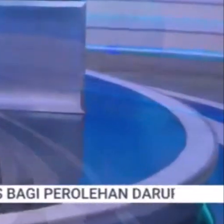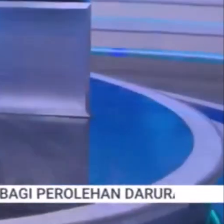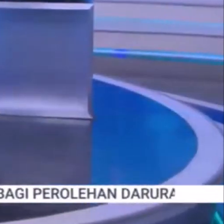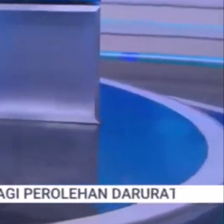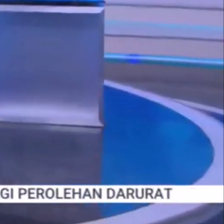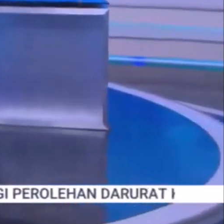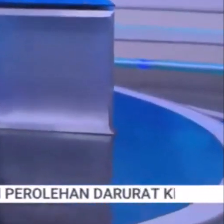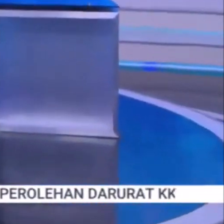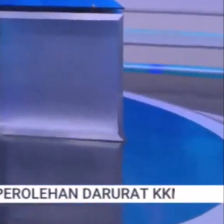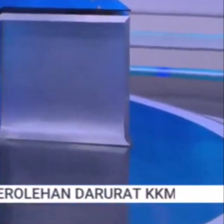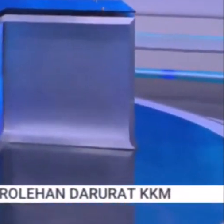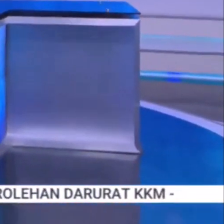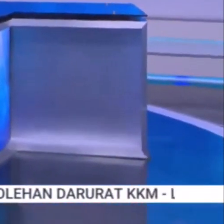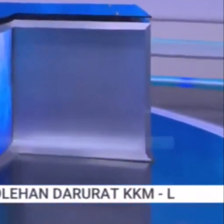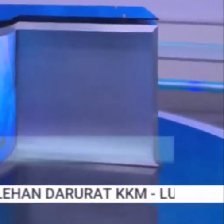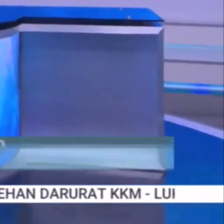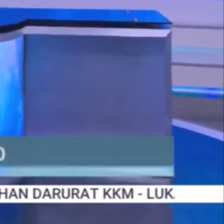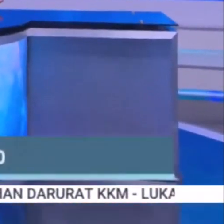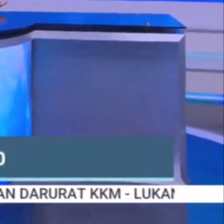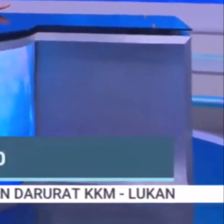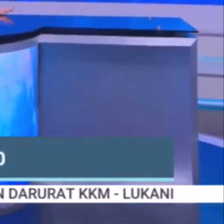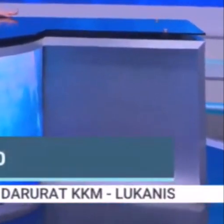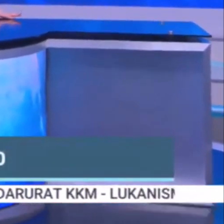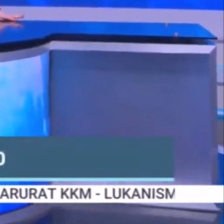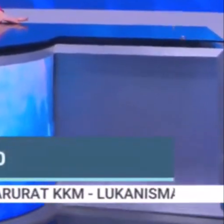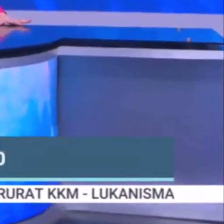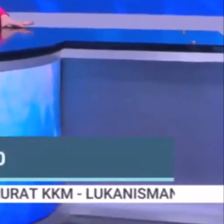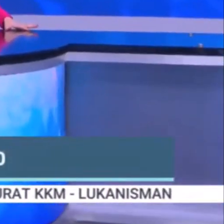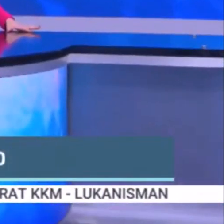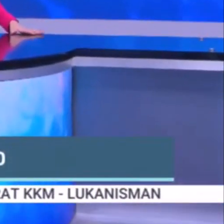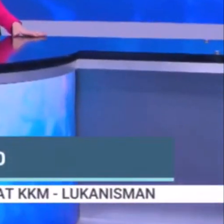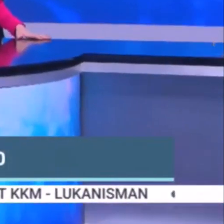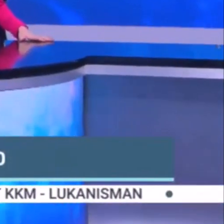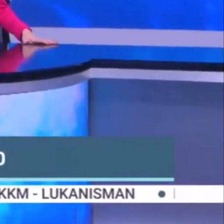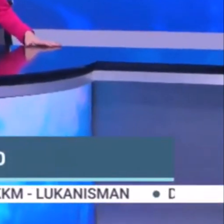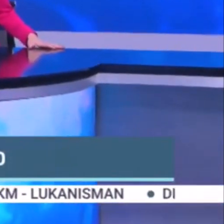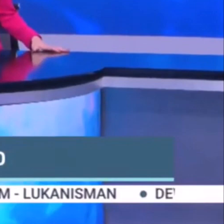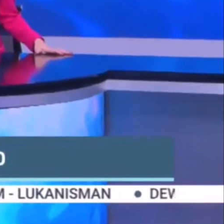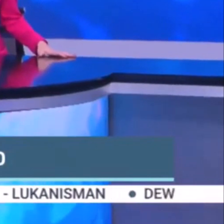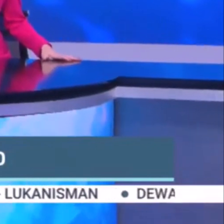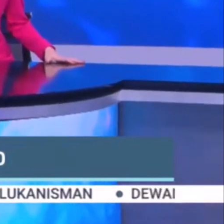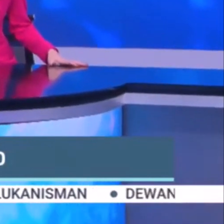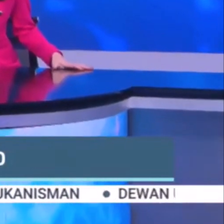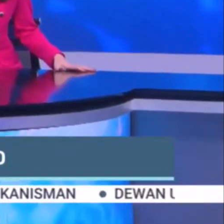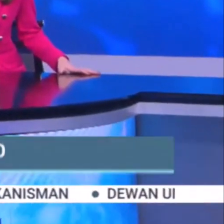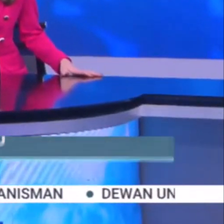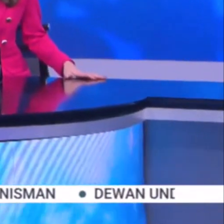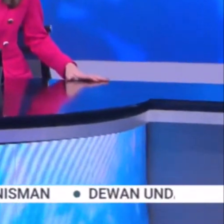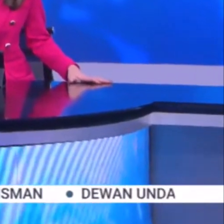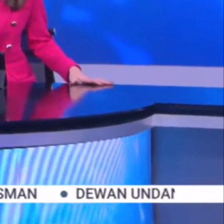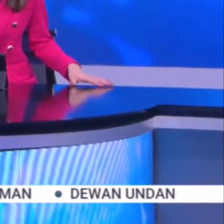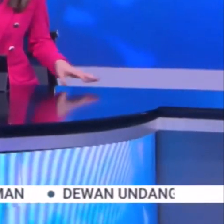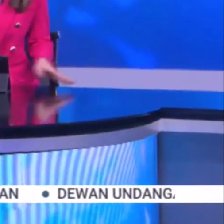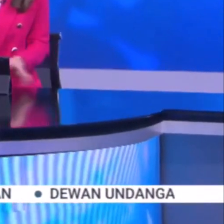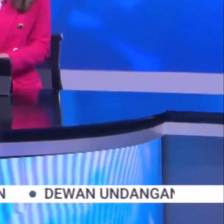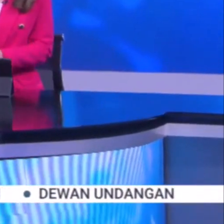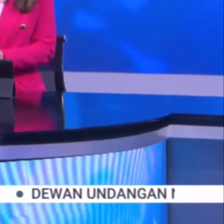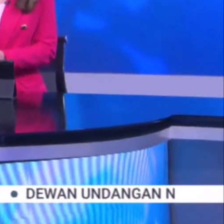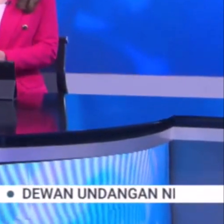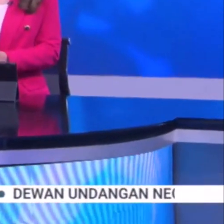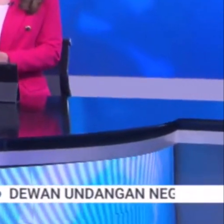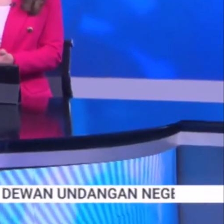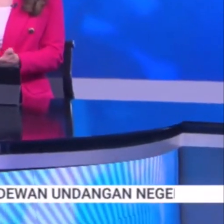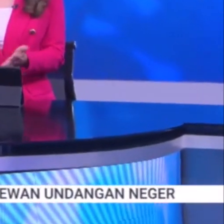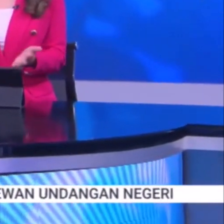isu kalimat Allah akan dibincangkan majelis kebangsaan bagi hal ihwal agama Islam Malaysia mki pada ogoh sebelum dibawa ke majelis raja-raja